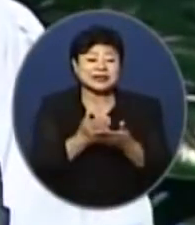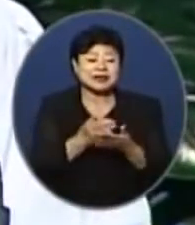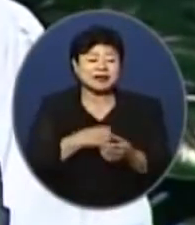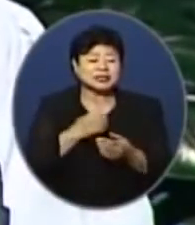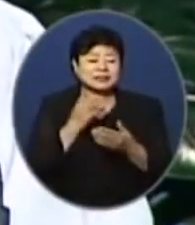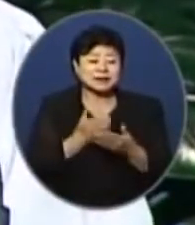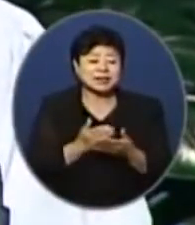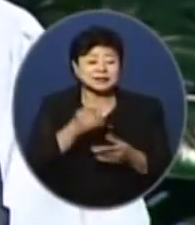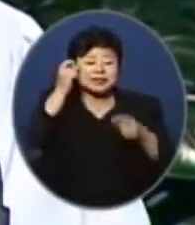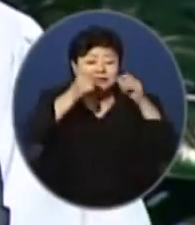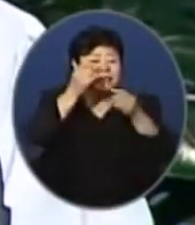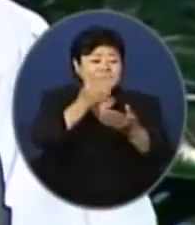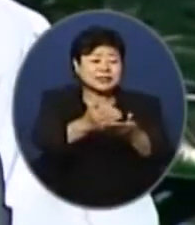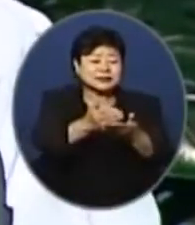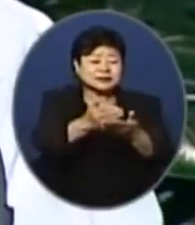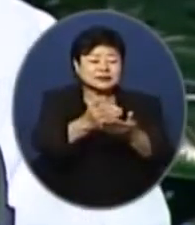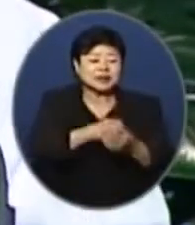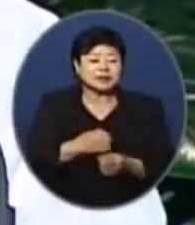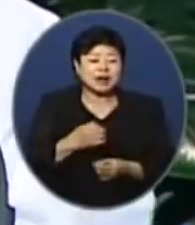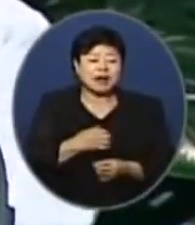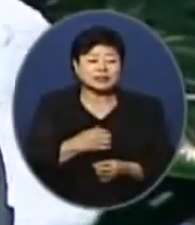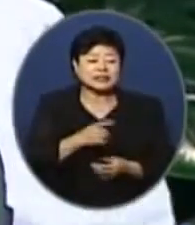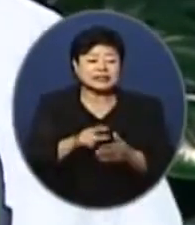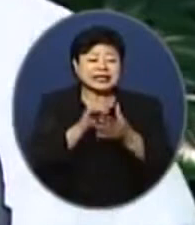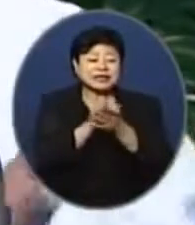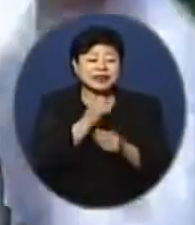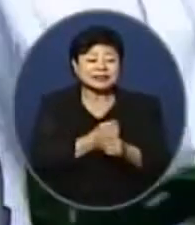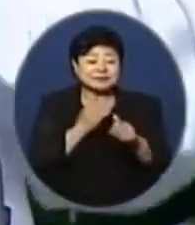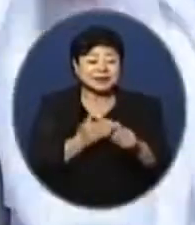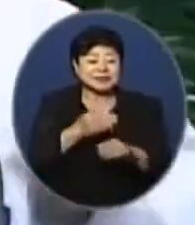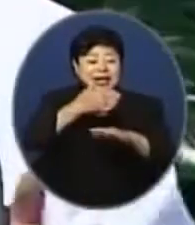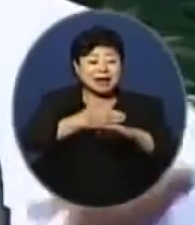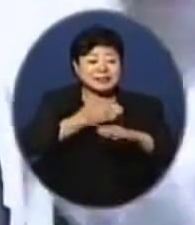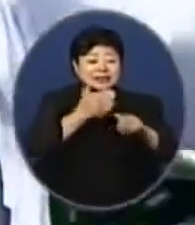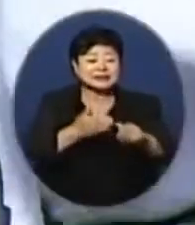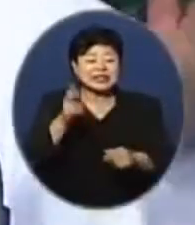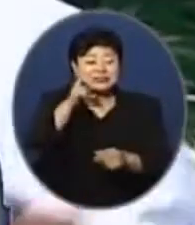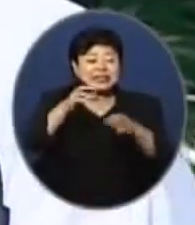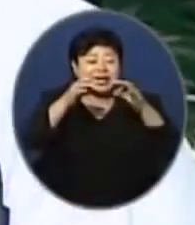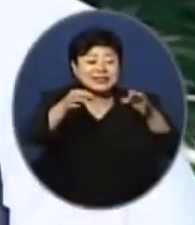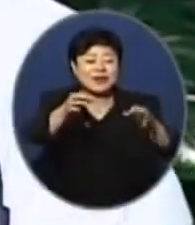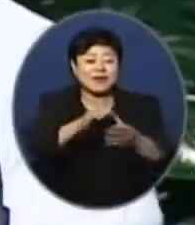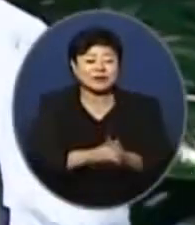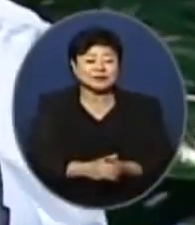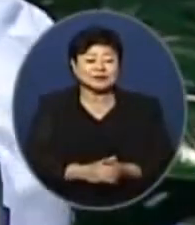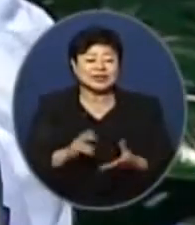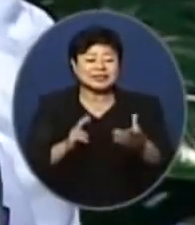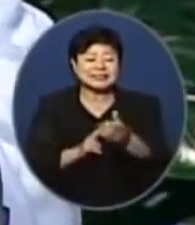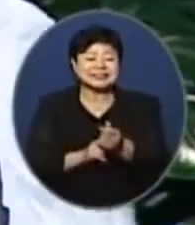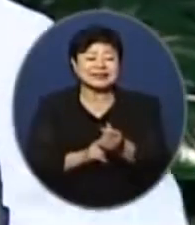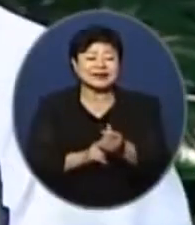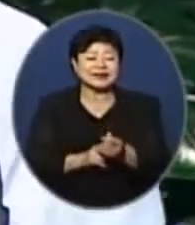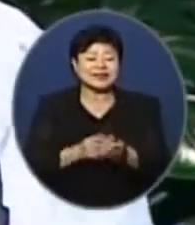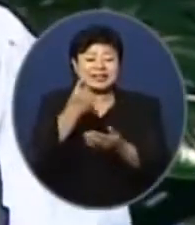걱정하지 마세요. 슬퍼하지 마세요. 염려하고 걱정할 시간에 기도하세요. 감사하세요. 찬양하세요. 기적이